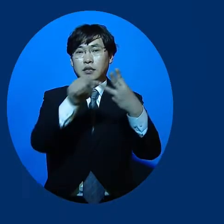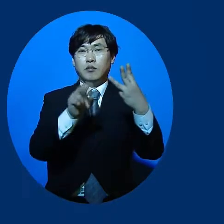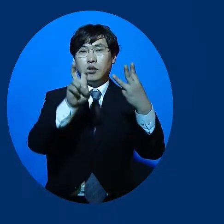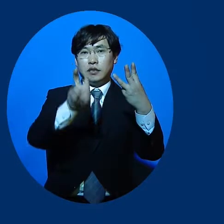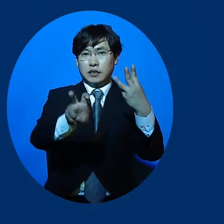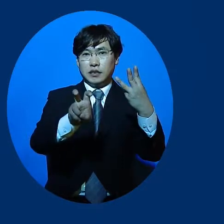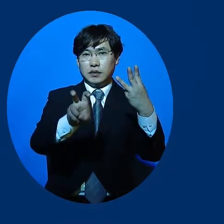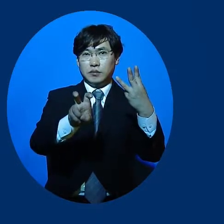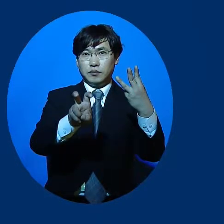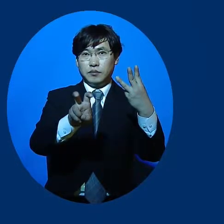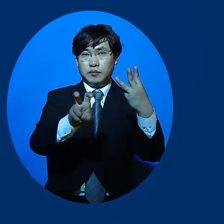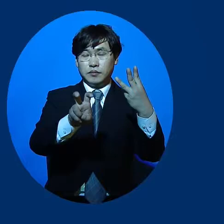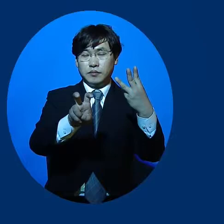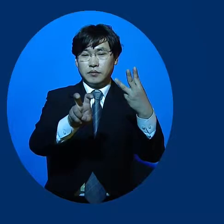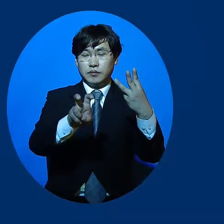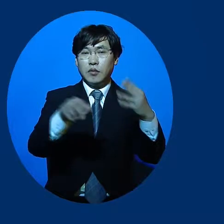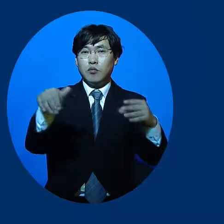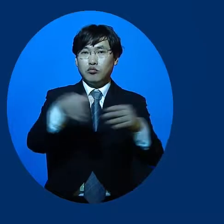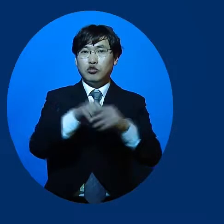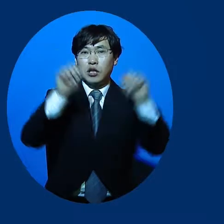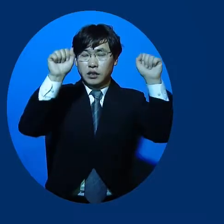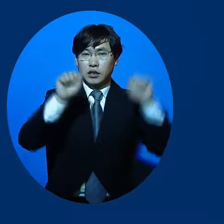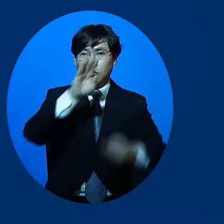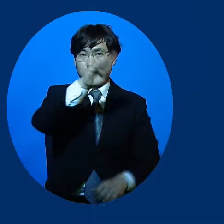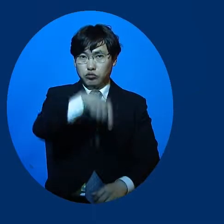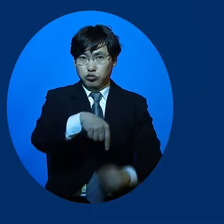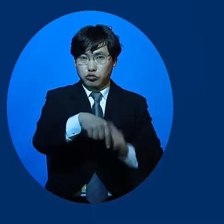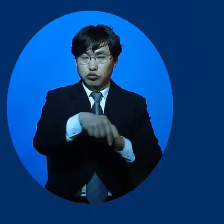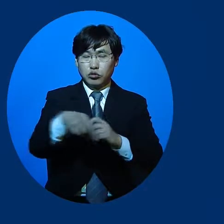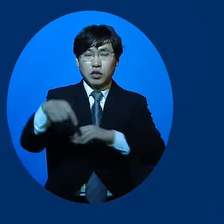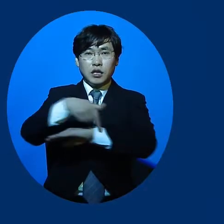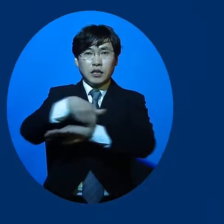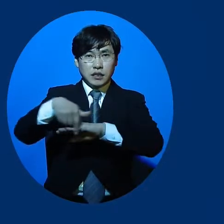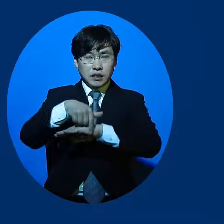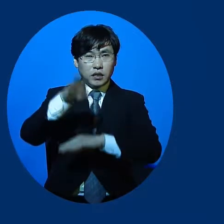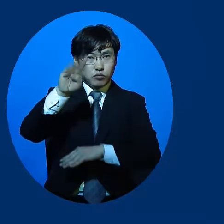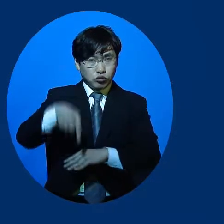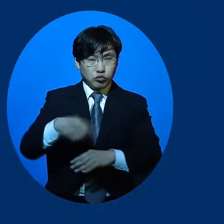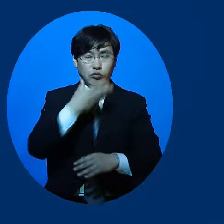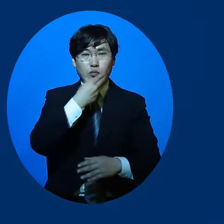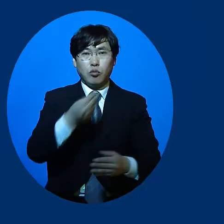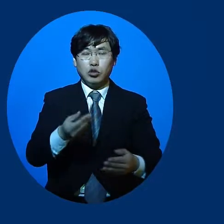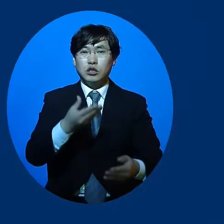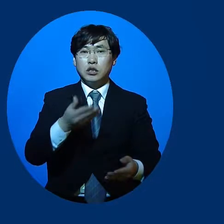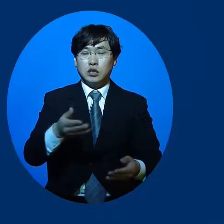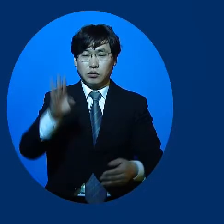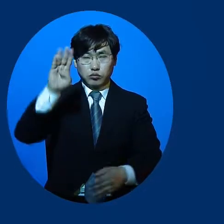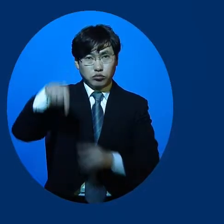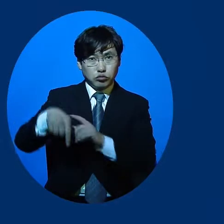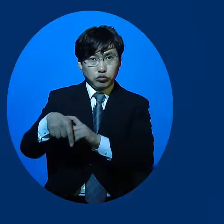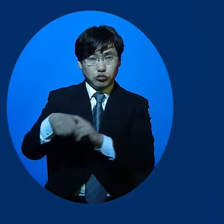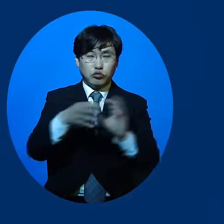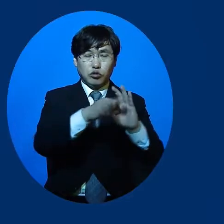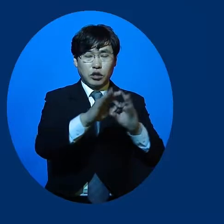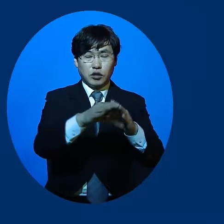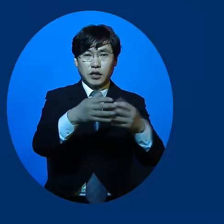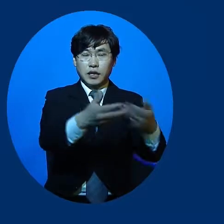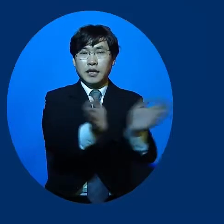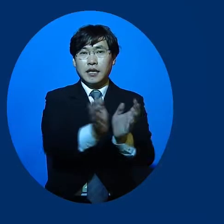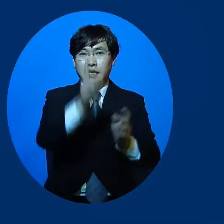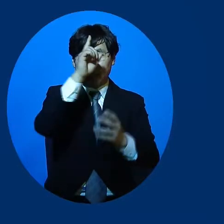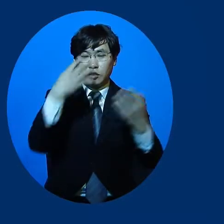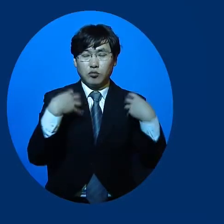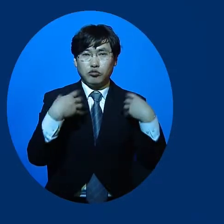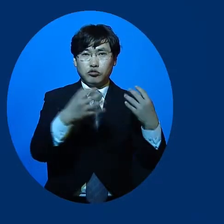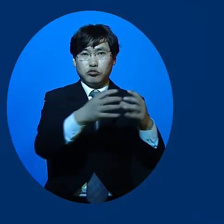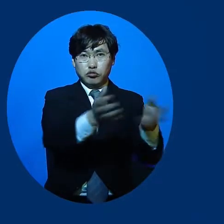주관 부처인 문체부가 기재부, 교육부, 복지부, 행안부, 과기부